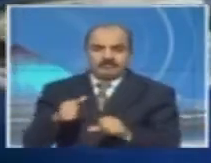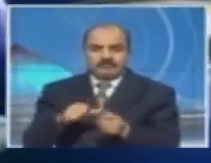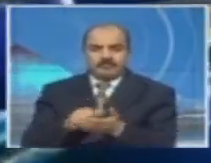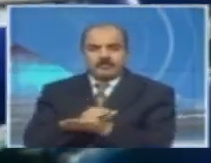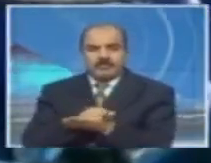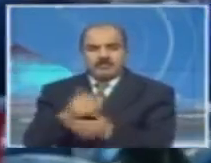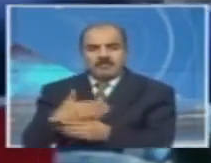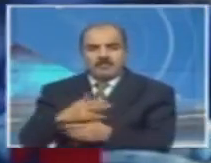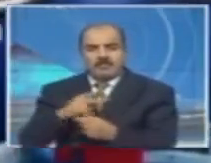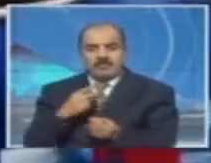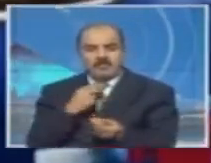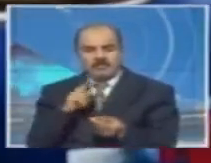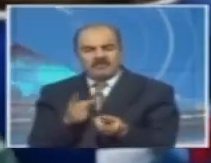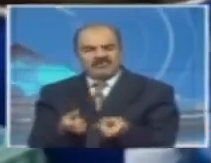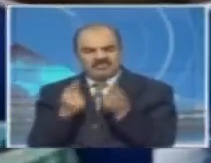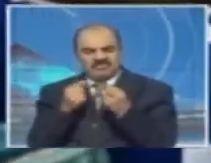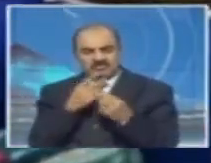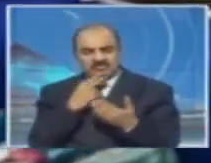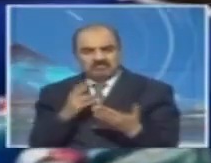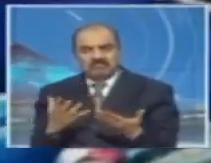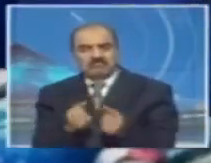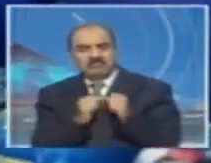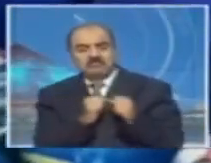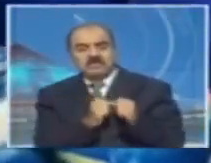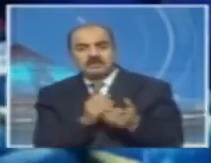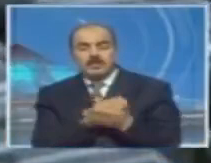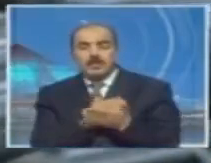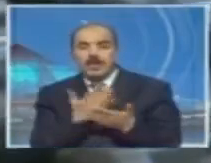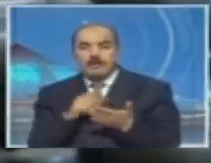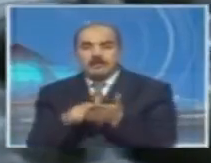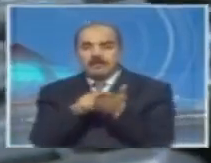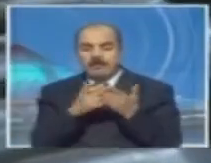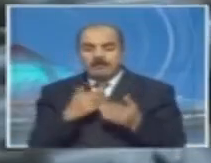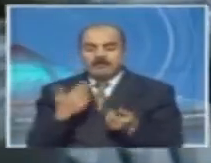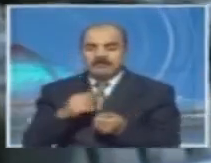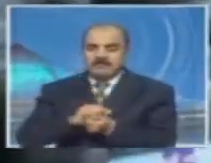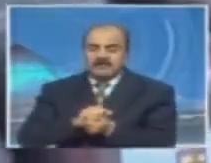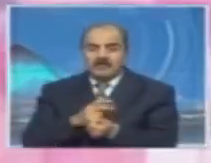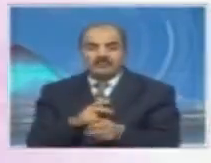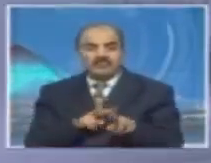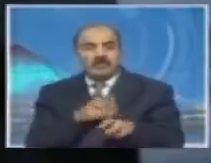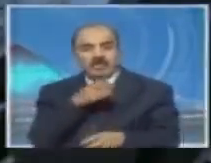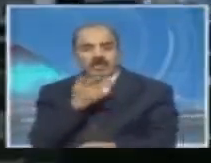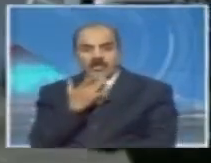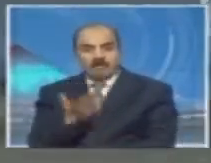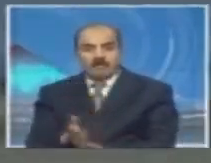المصدر وغير معلن عن أسعارها بحوزة مالك مخزن بدون ترخيص للمنظفات الصناعية بالشرقية.